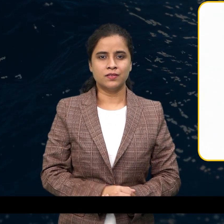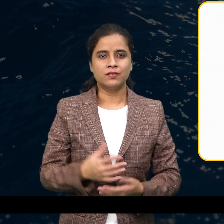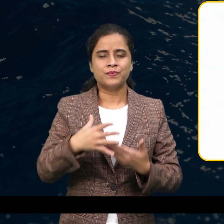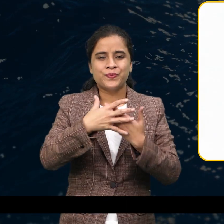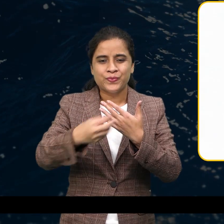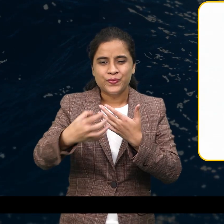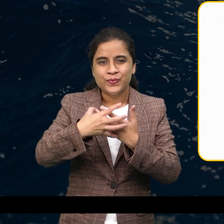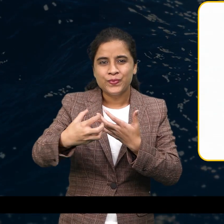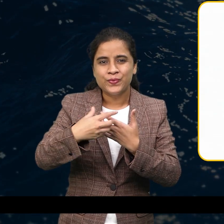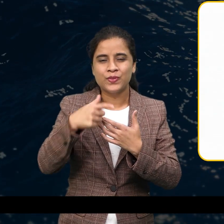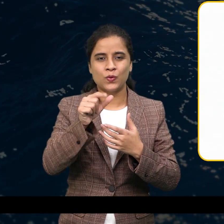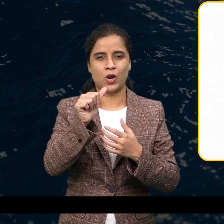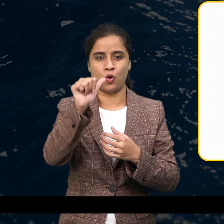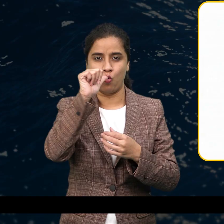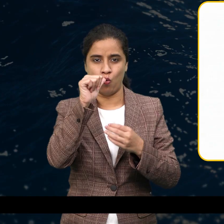ऊर्ध्वपातन,